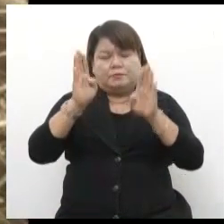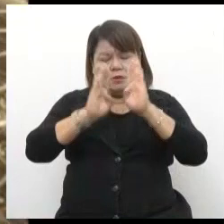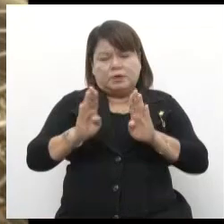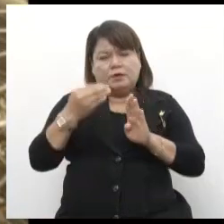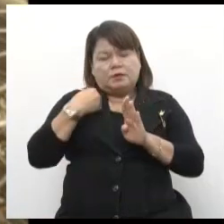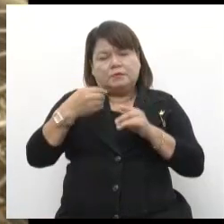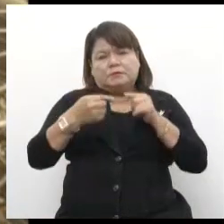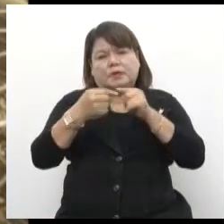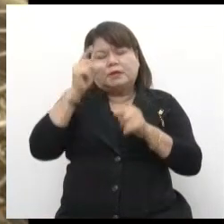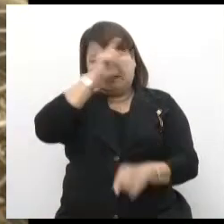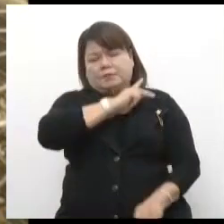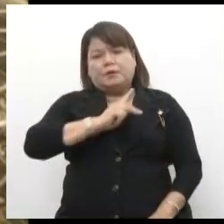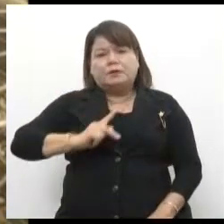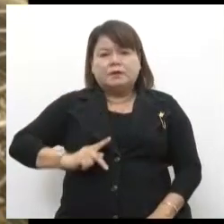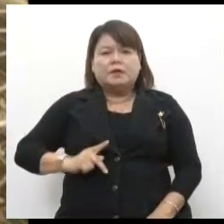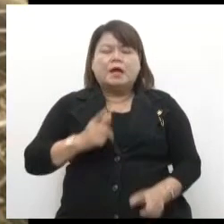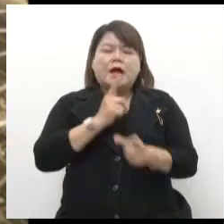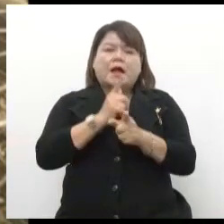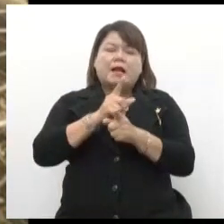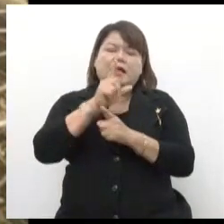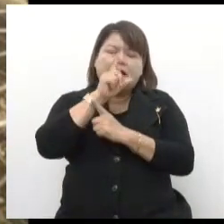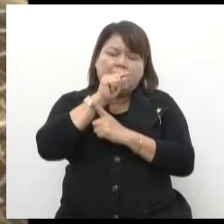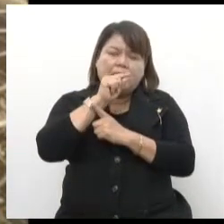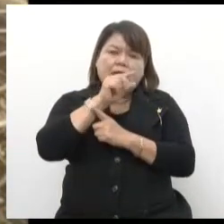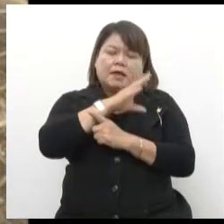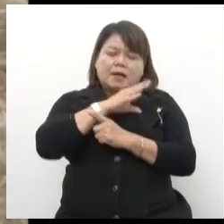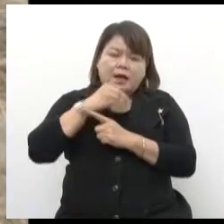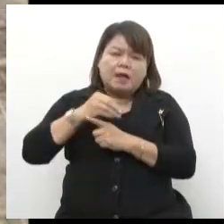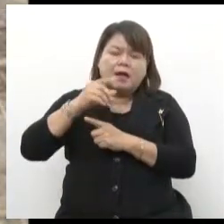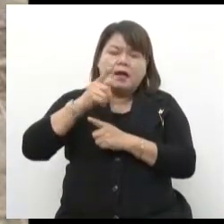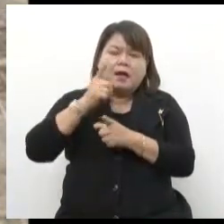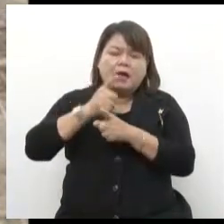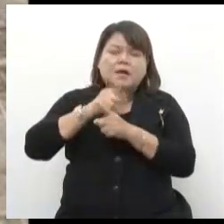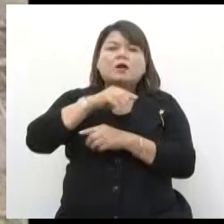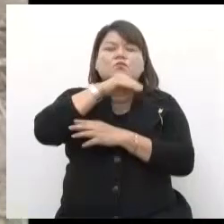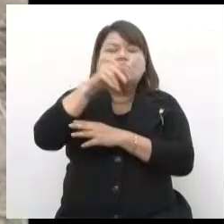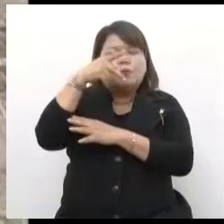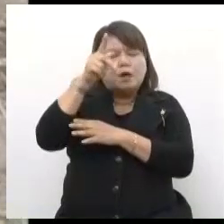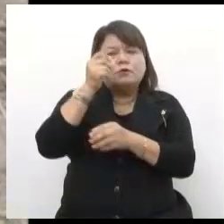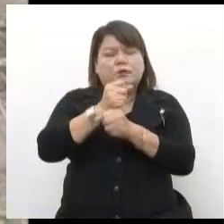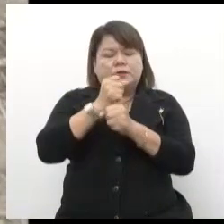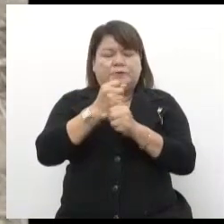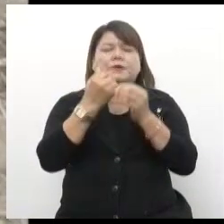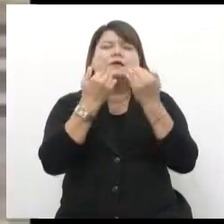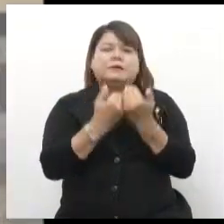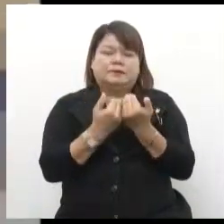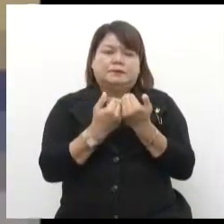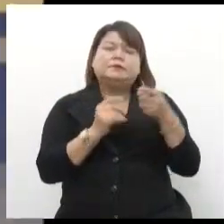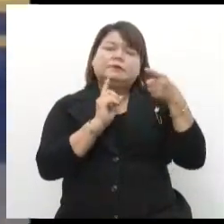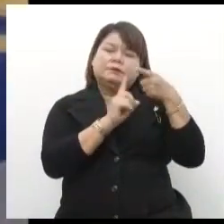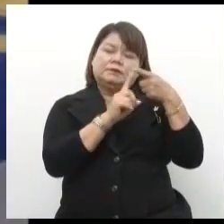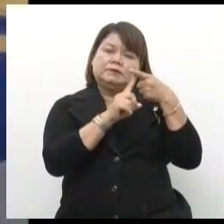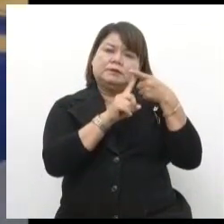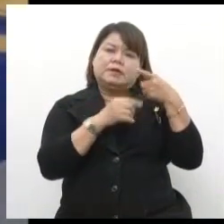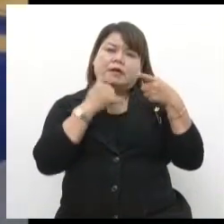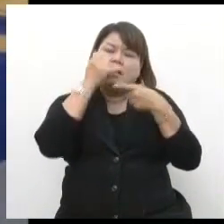งานพระราชดำริการเลี้ยงไก่พื้นเมืองการเลี้ยงหมูป่าโดยดำเนินการดังนี้ 1. เข้า